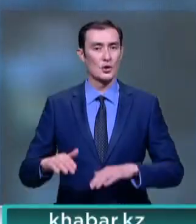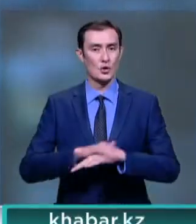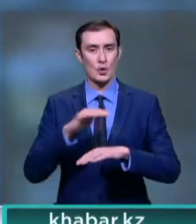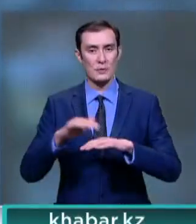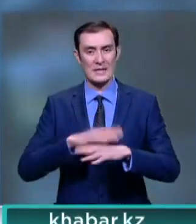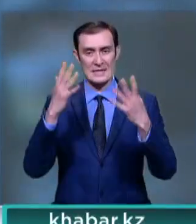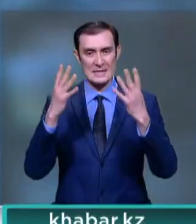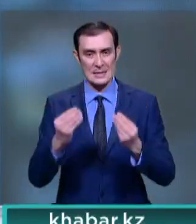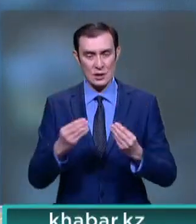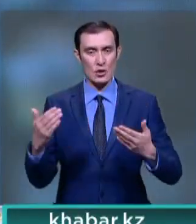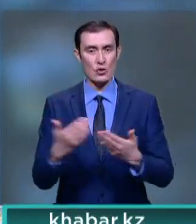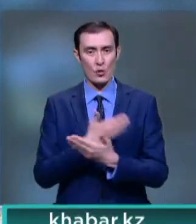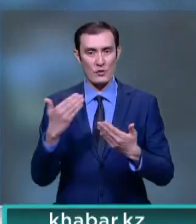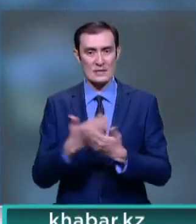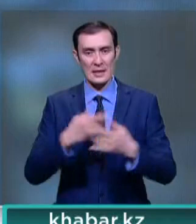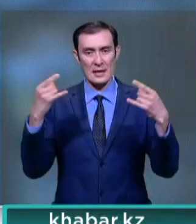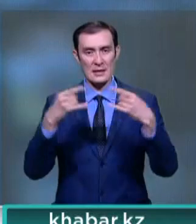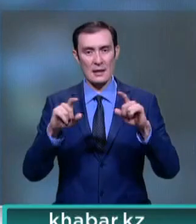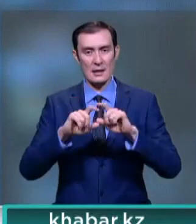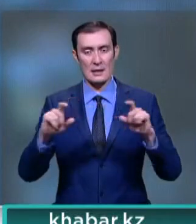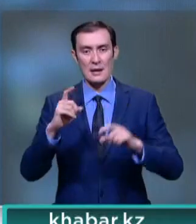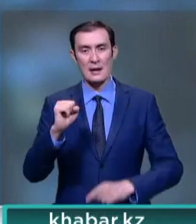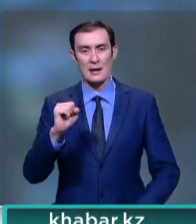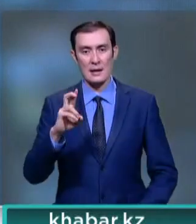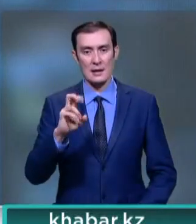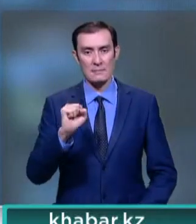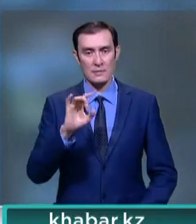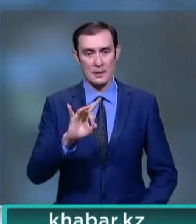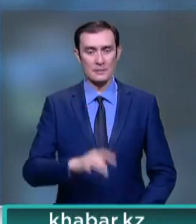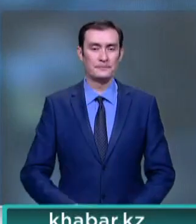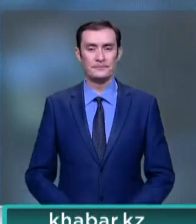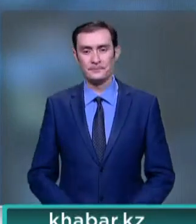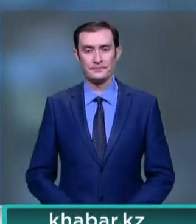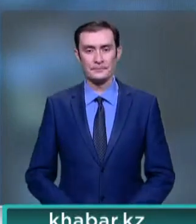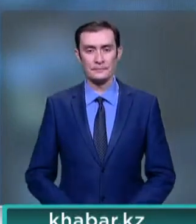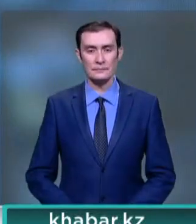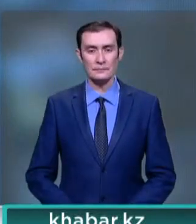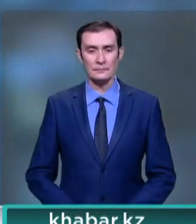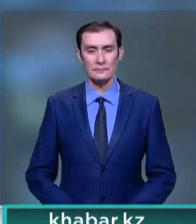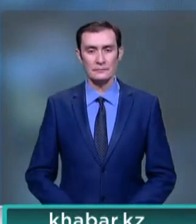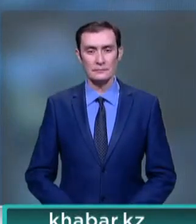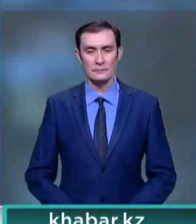Здравствуйте, на телеканале Хабар Новости. В студии Жанна Сидхан. Сурдоперевод обеспечивает Хасан Исраилов.